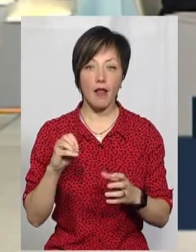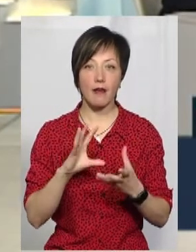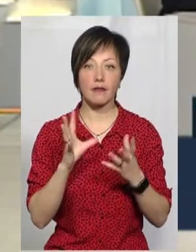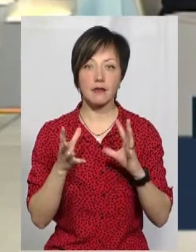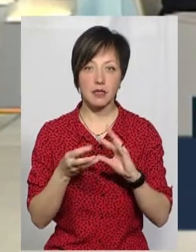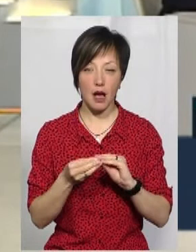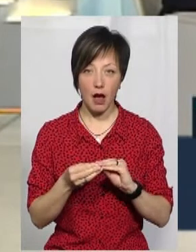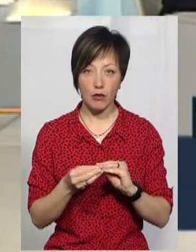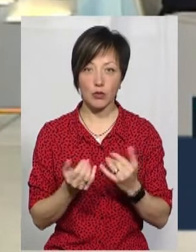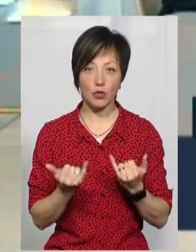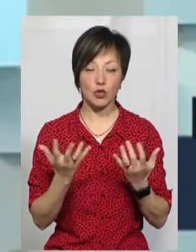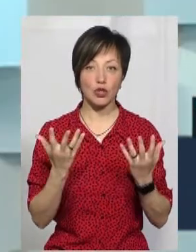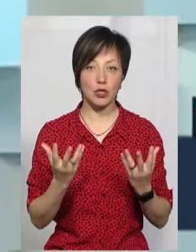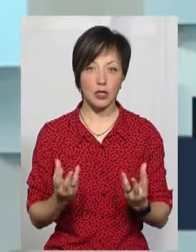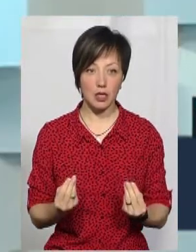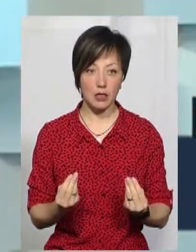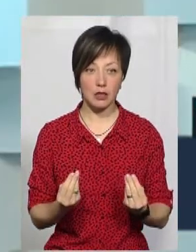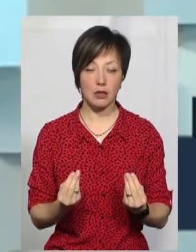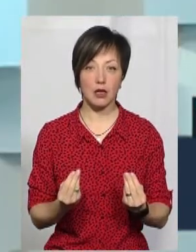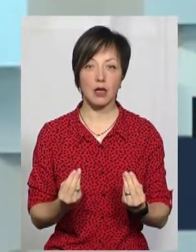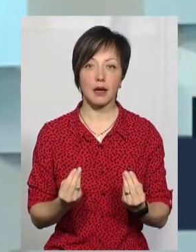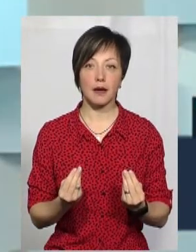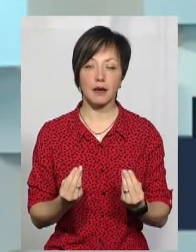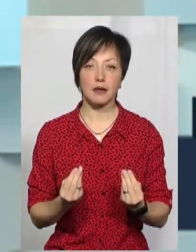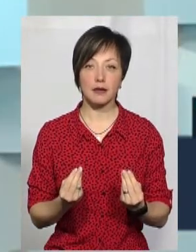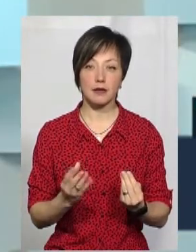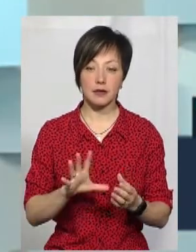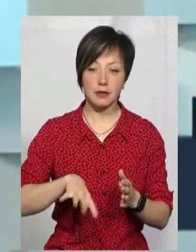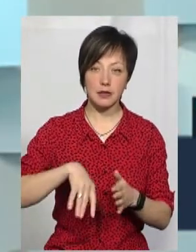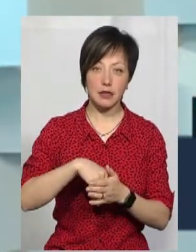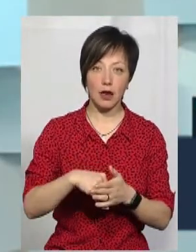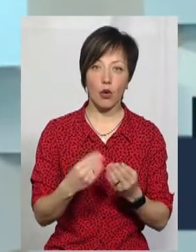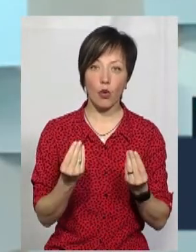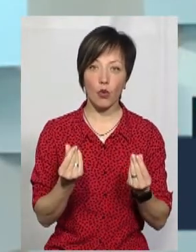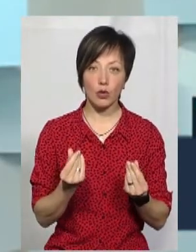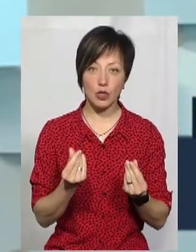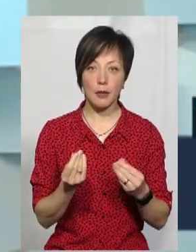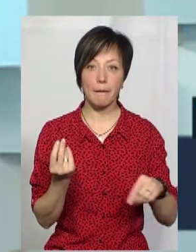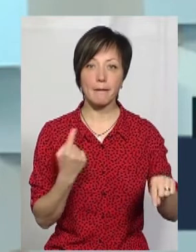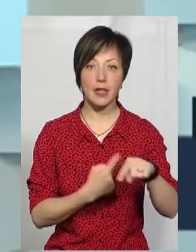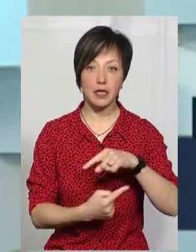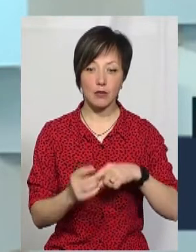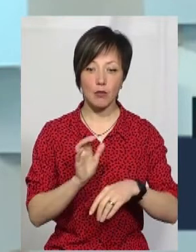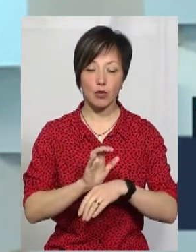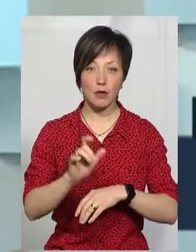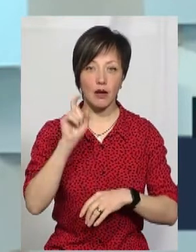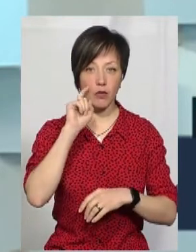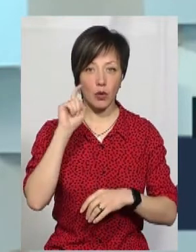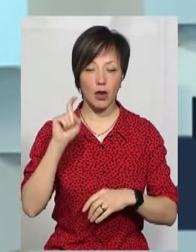цілому, в загальному, на сьогоднішній день законтрактовано за кошти, в тому числі соціально відповідального бізнесу, поставка в